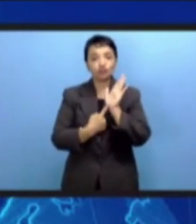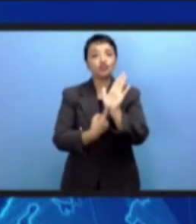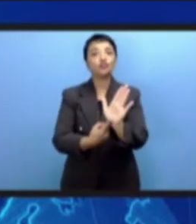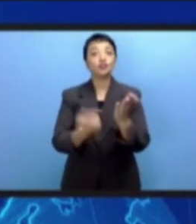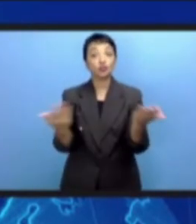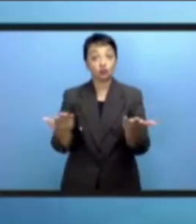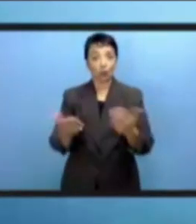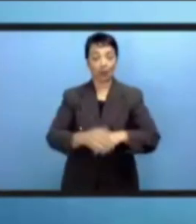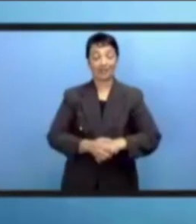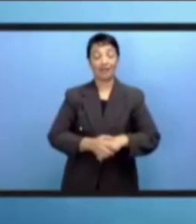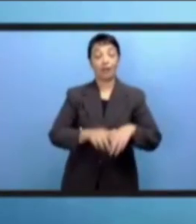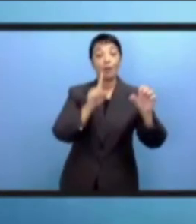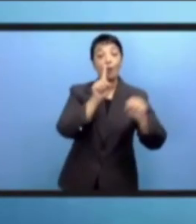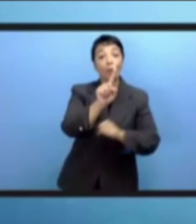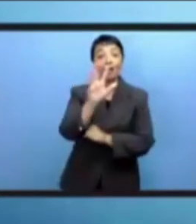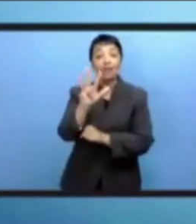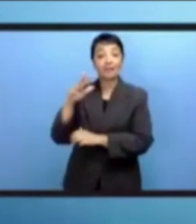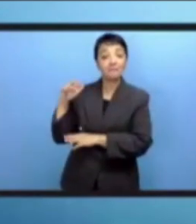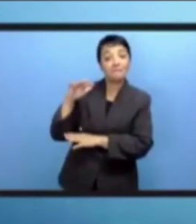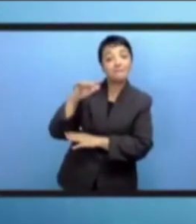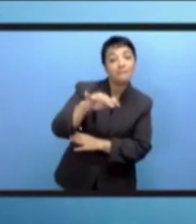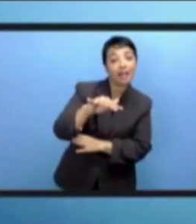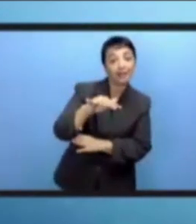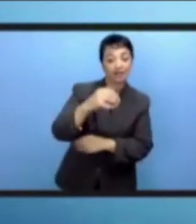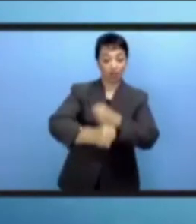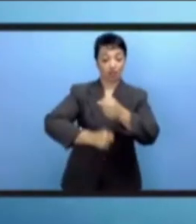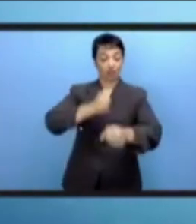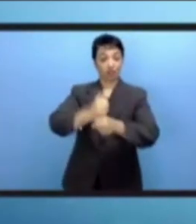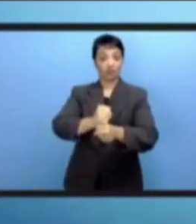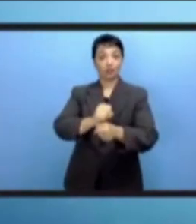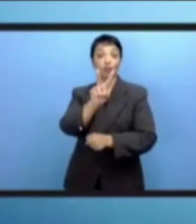Покрытие интернетом в нашей стране показывает, что